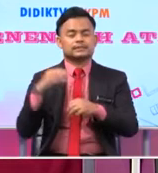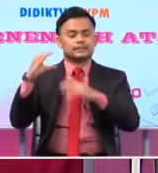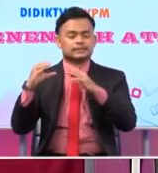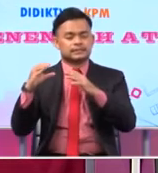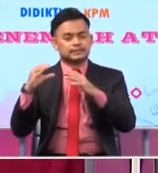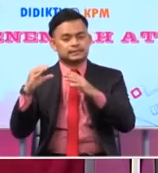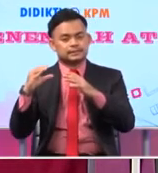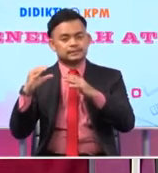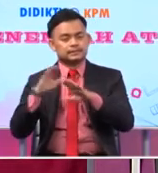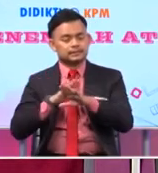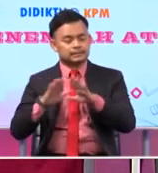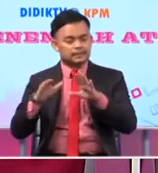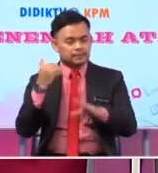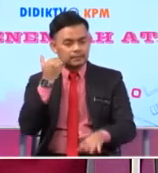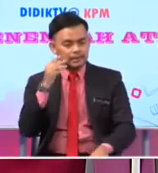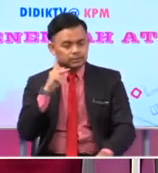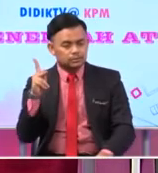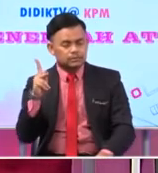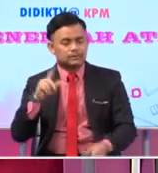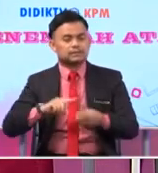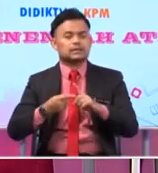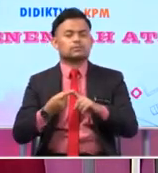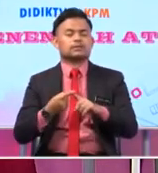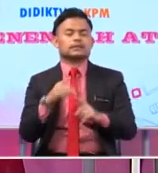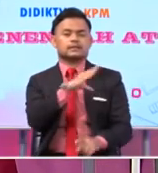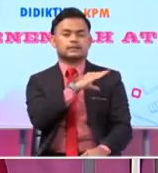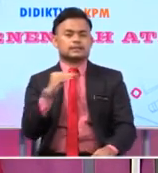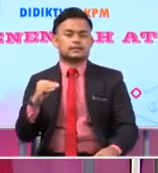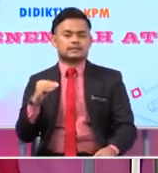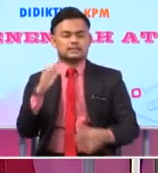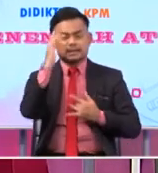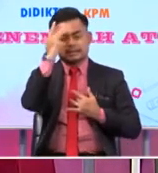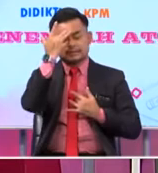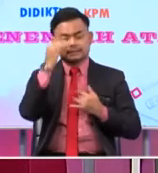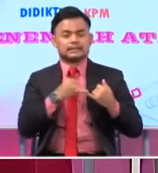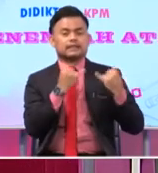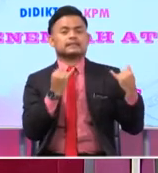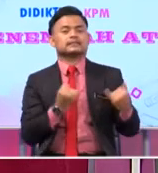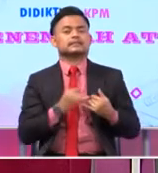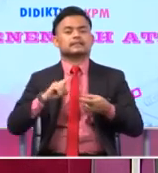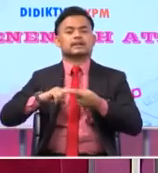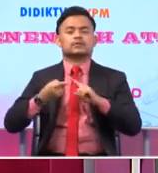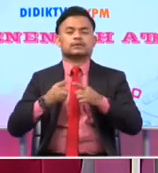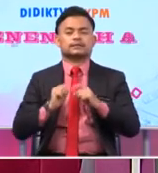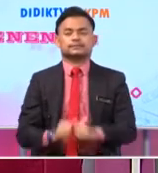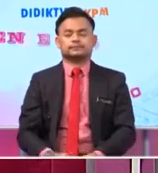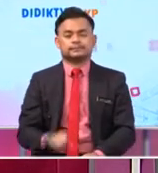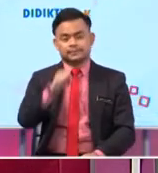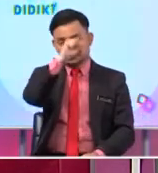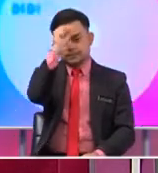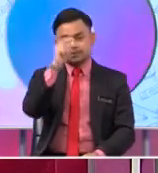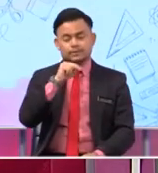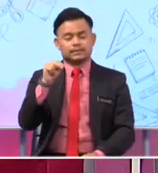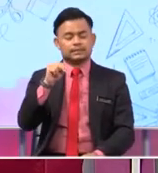the atau menyakitkan hati dia oke soalnya seterusnya sebagai